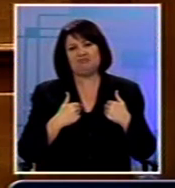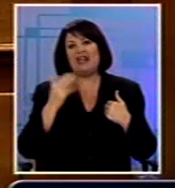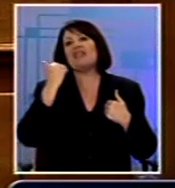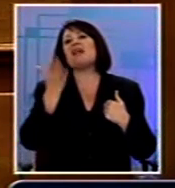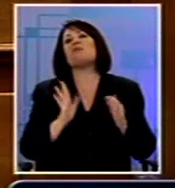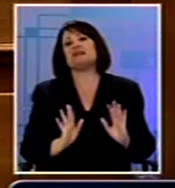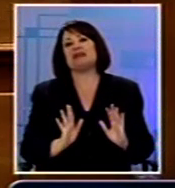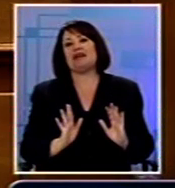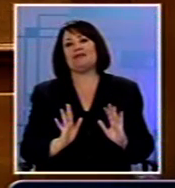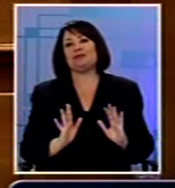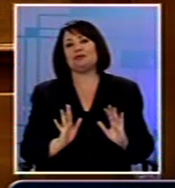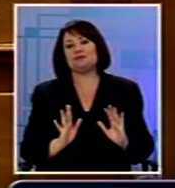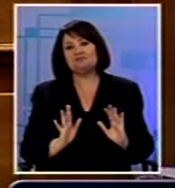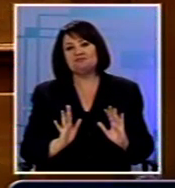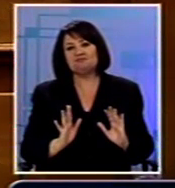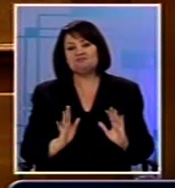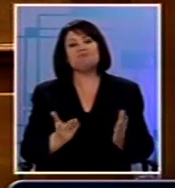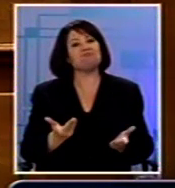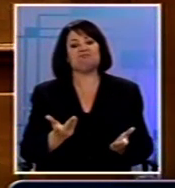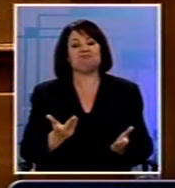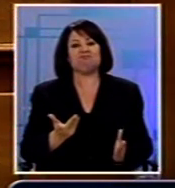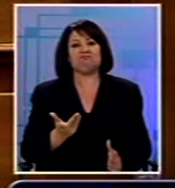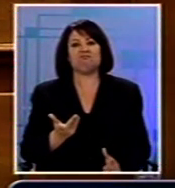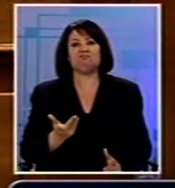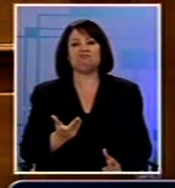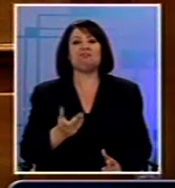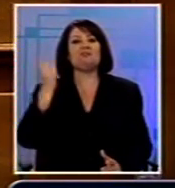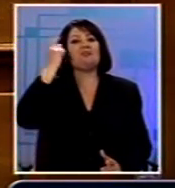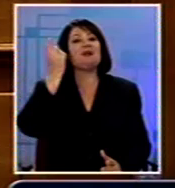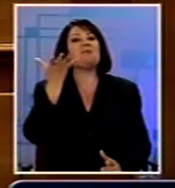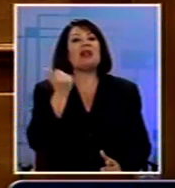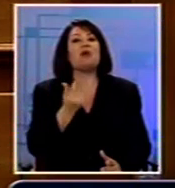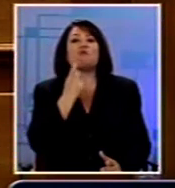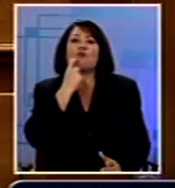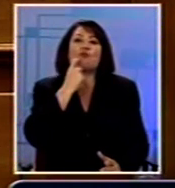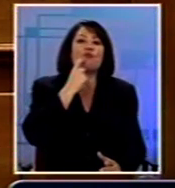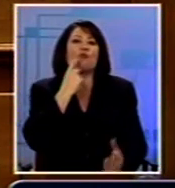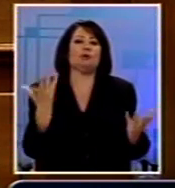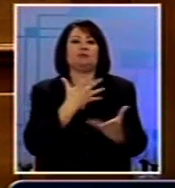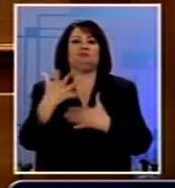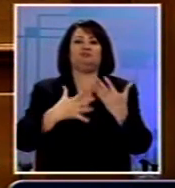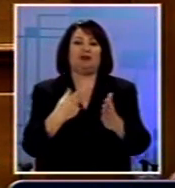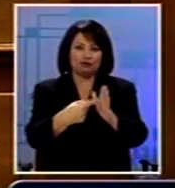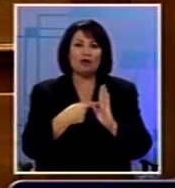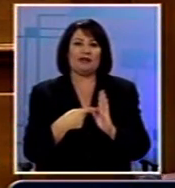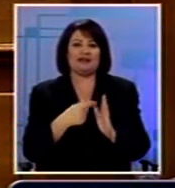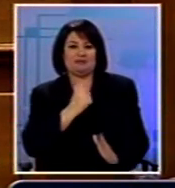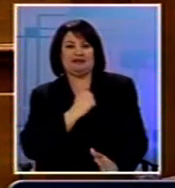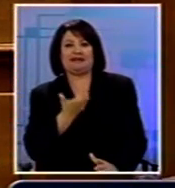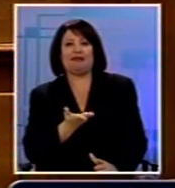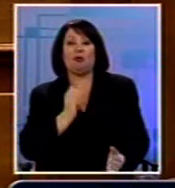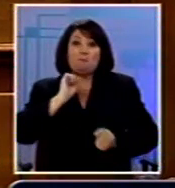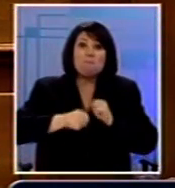τον μικρομεγαλισμό, την ανοριμότητα και τα παιδιαρίσματα με τη σύγχυσή σας. Κάνετε